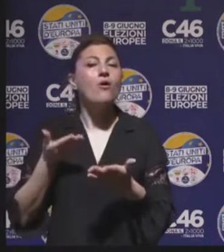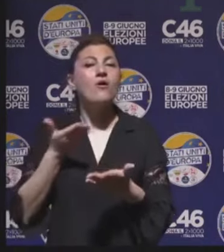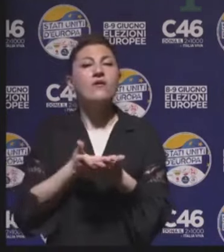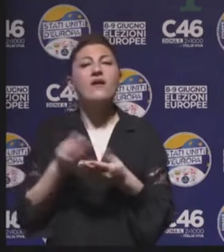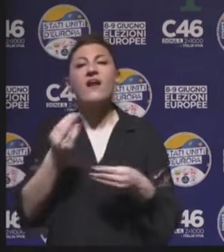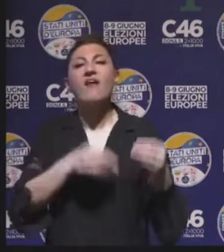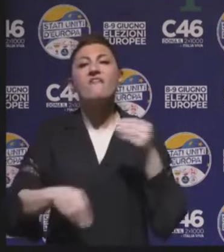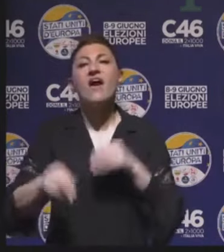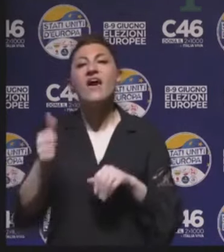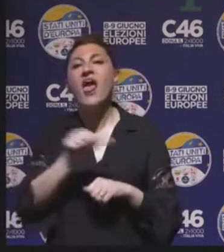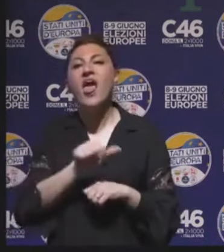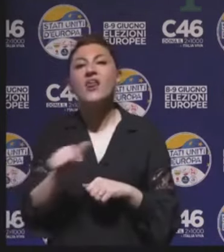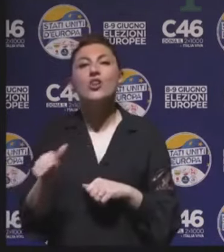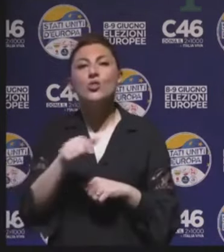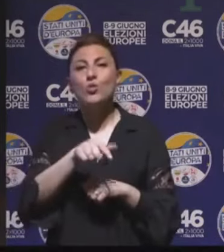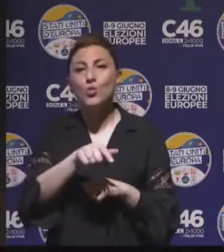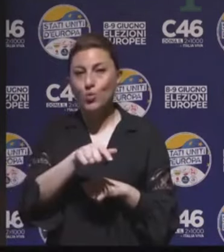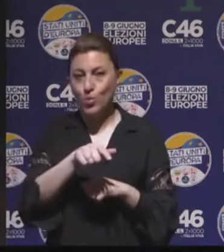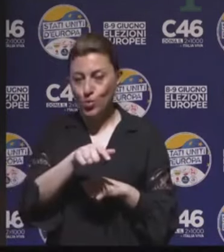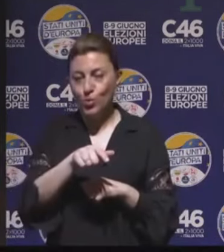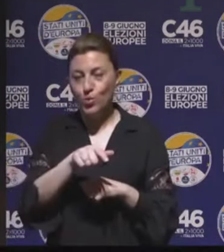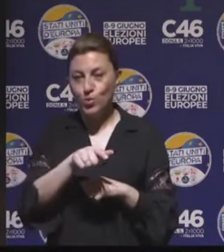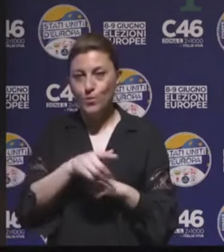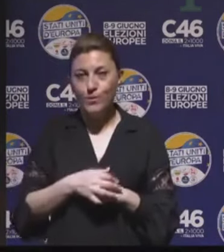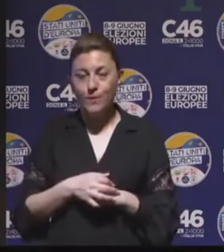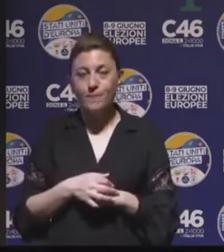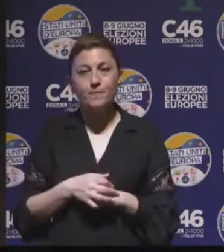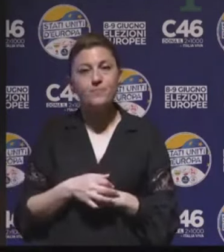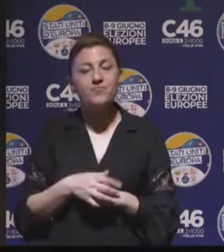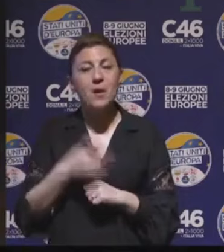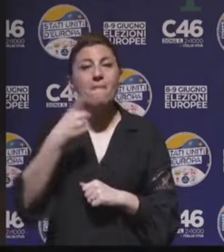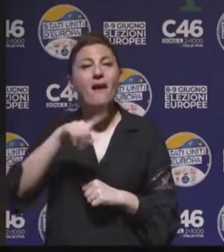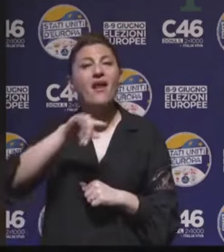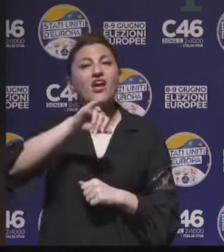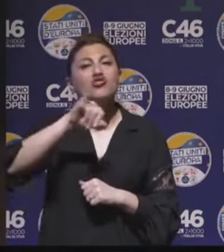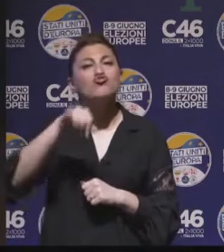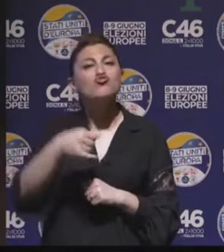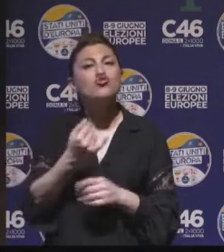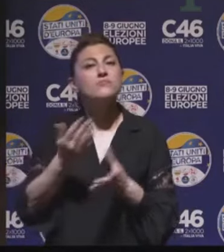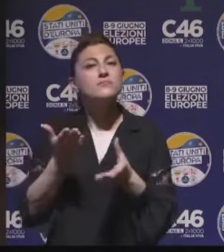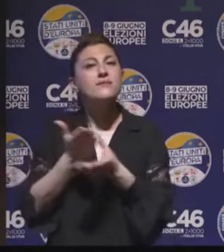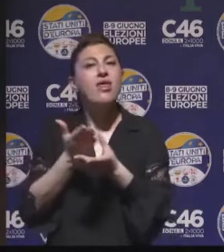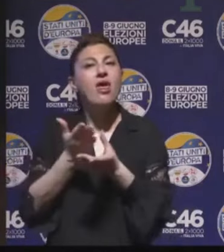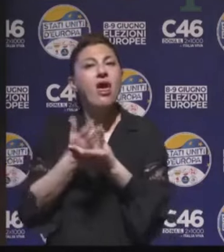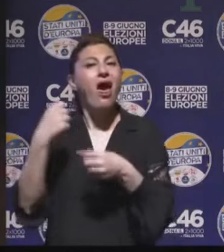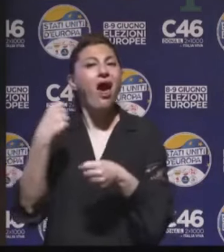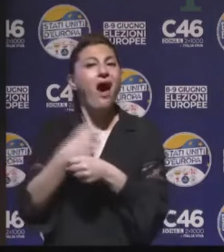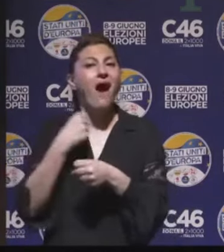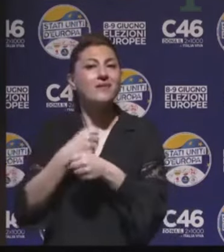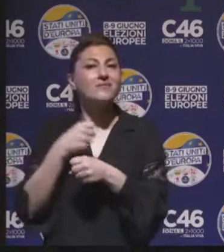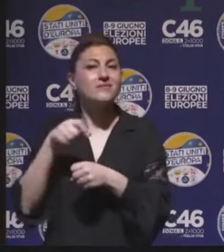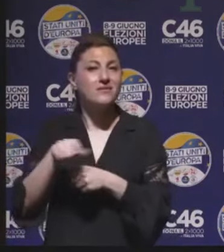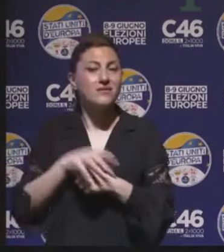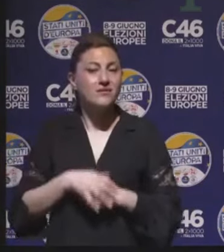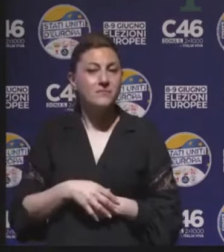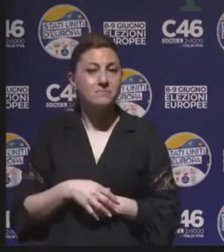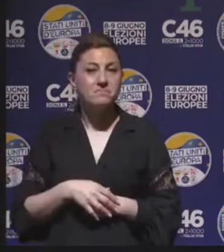ringraziare perché fa definitivamente chiarezza ora il Jobs Act è una legge che per me è una legge del